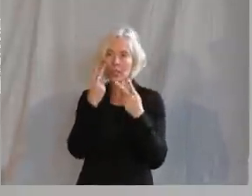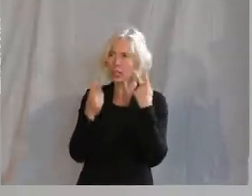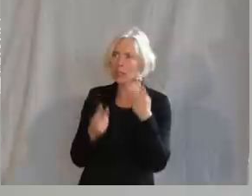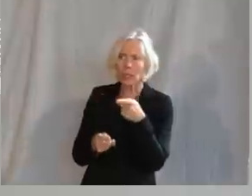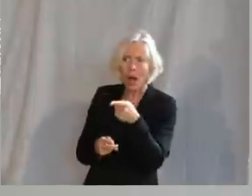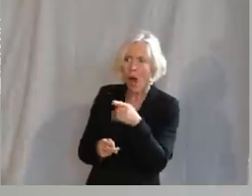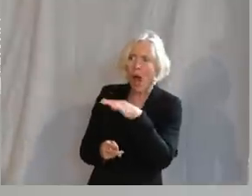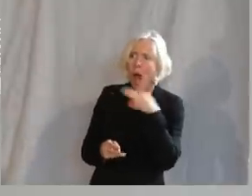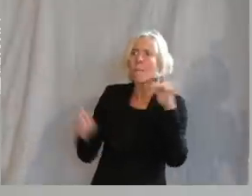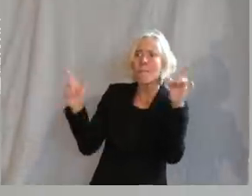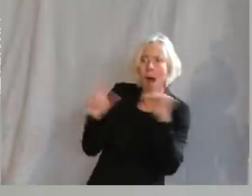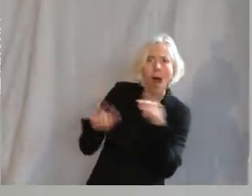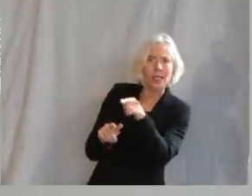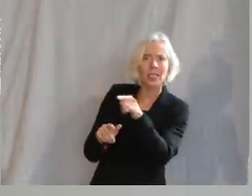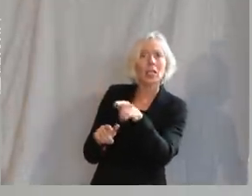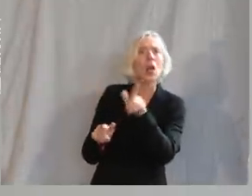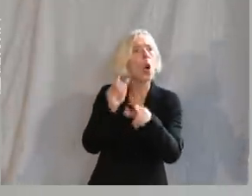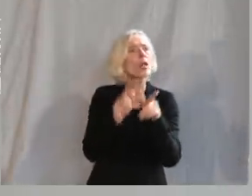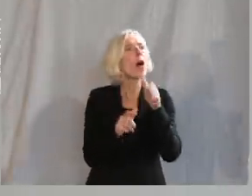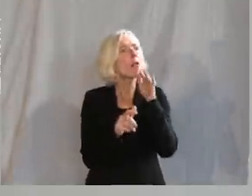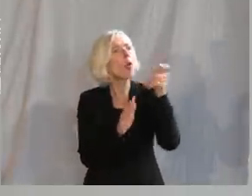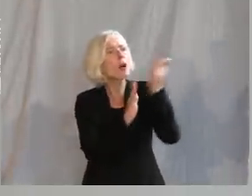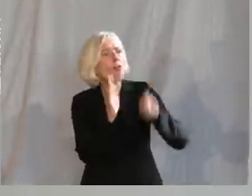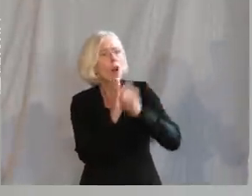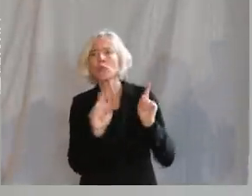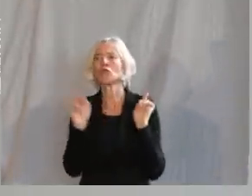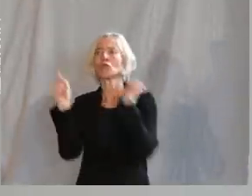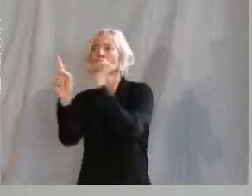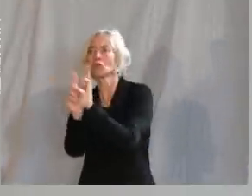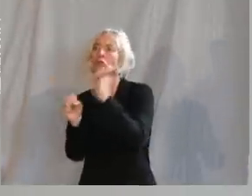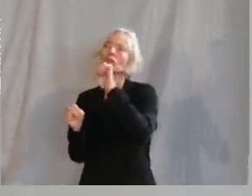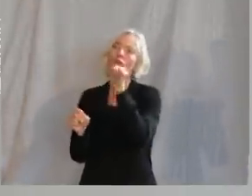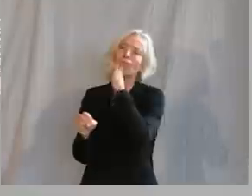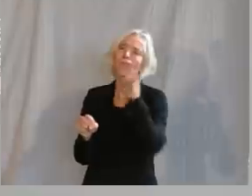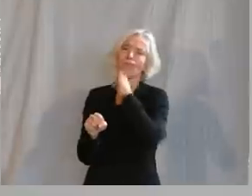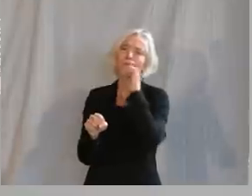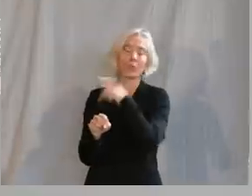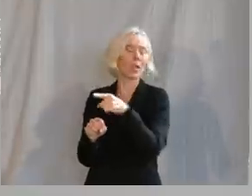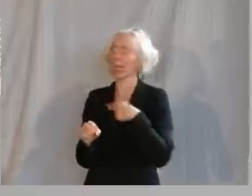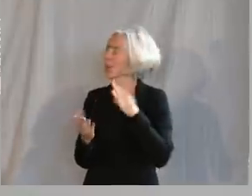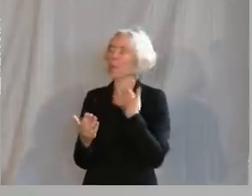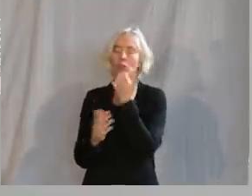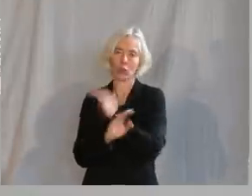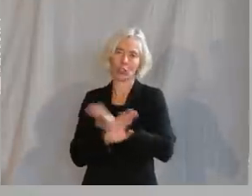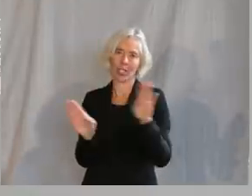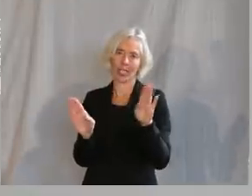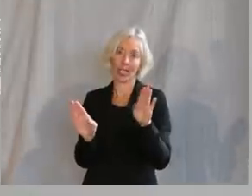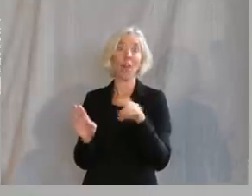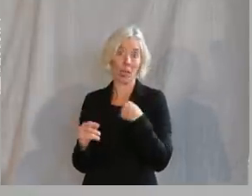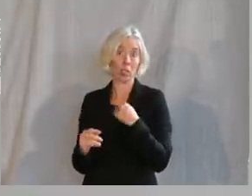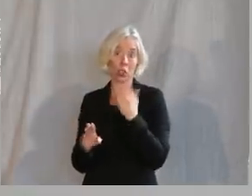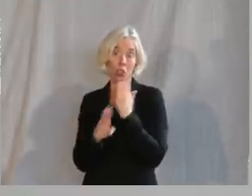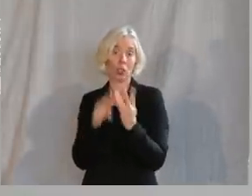kommt, die Partyszene unterwegs ist und deswegen ist es da entsprechend unterbunden, weil man ja feststellt, überall